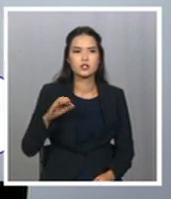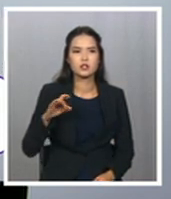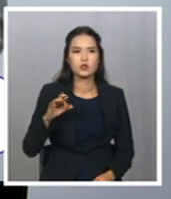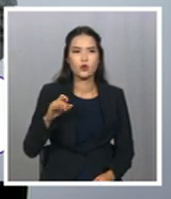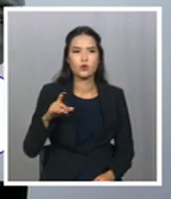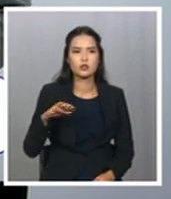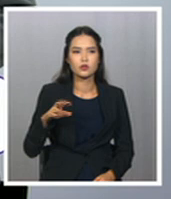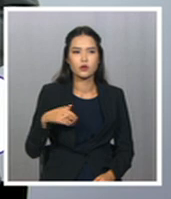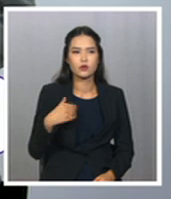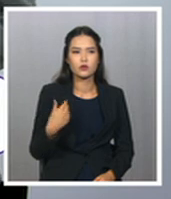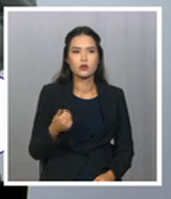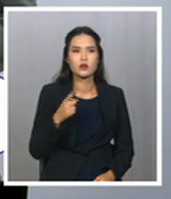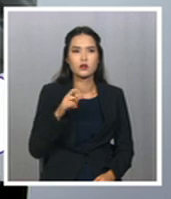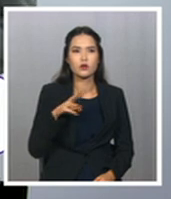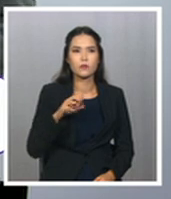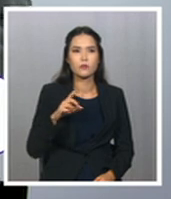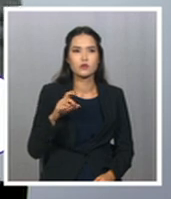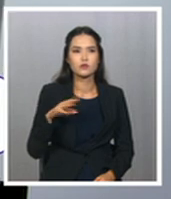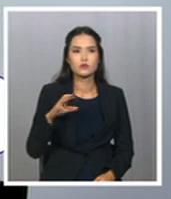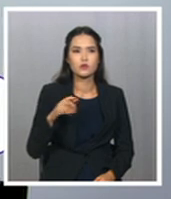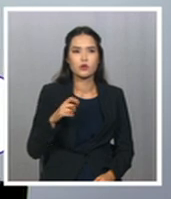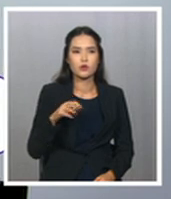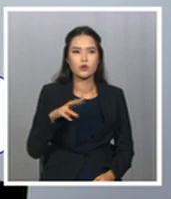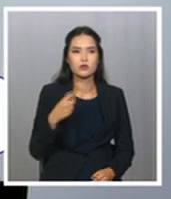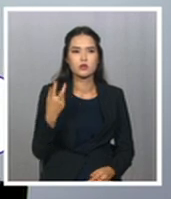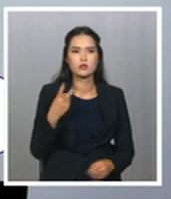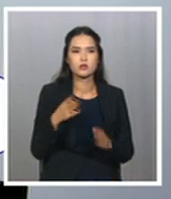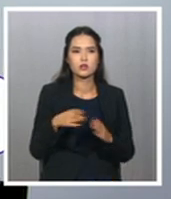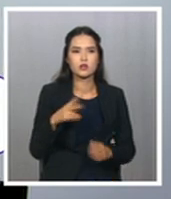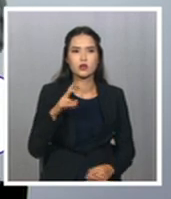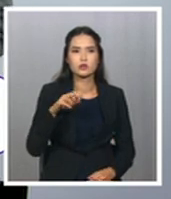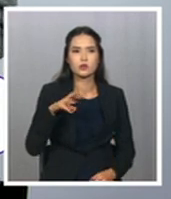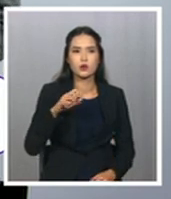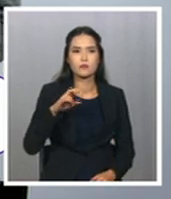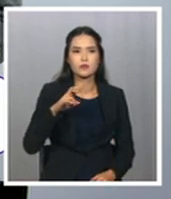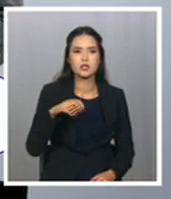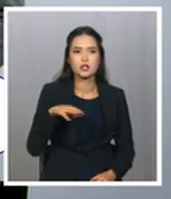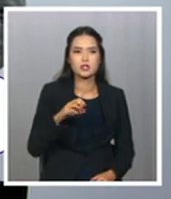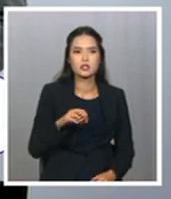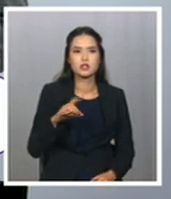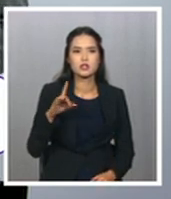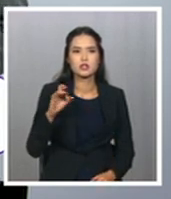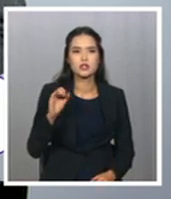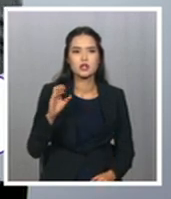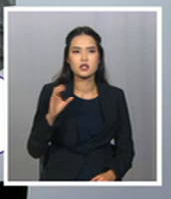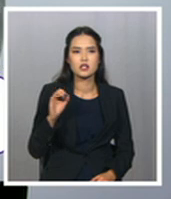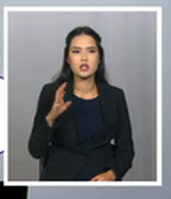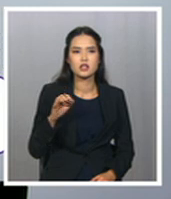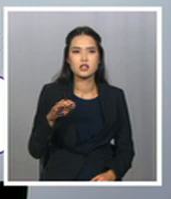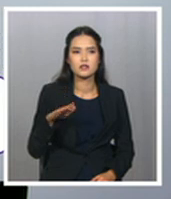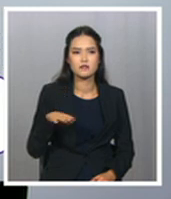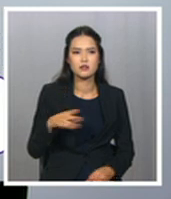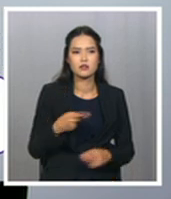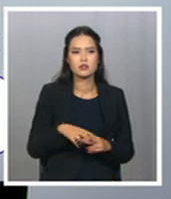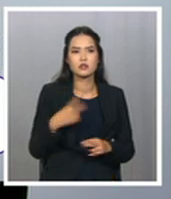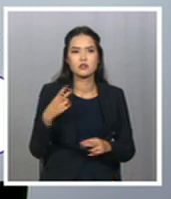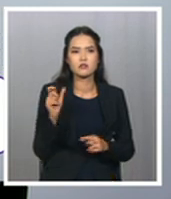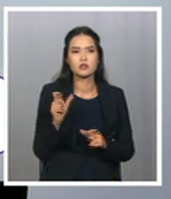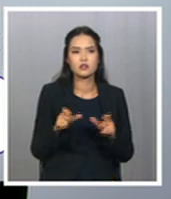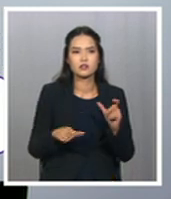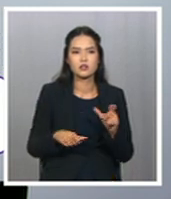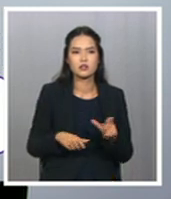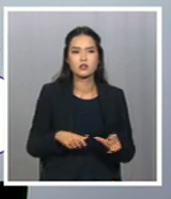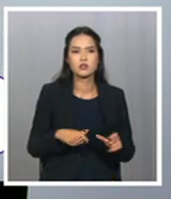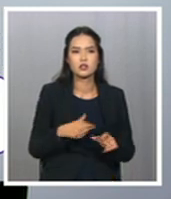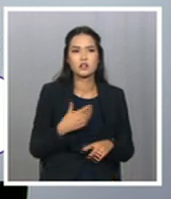Гомозиготалы гендерде аллельді гендердің орналасуы доминантты және рецессивті күйде болуы мүмкін. Егер де бірде яғни екі